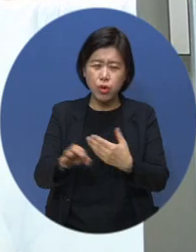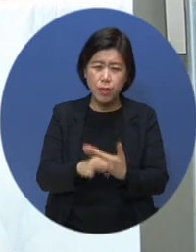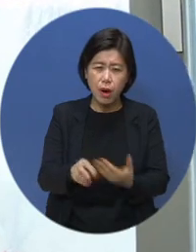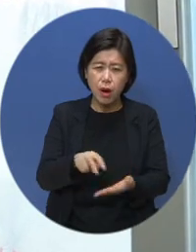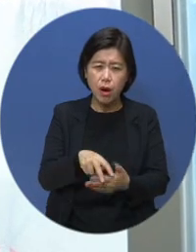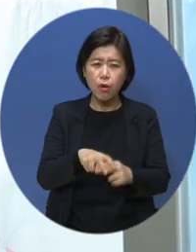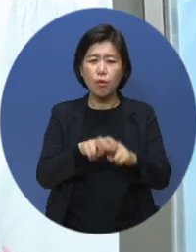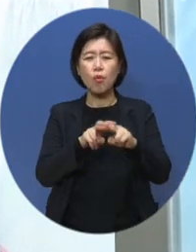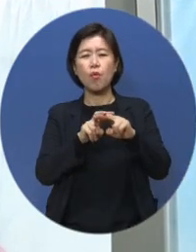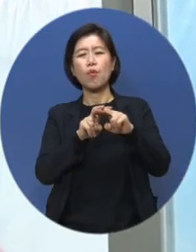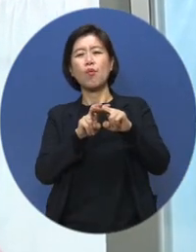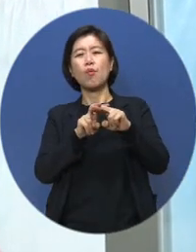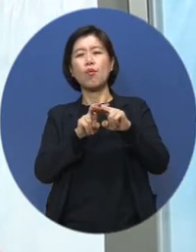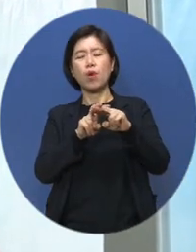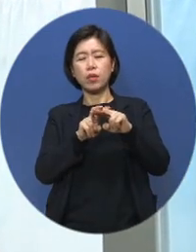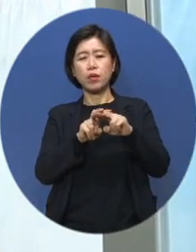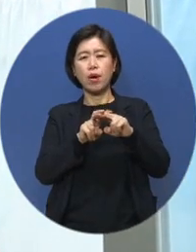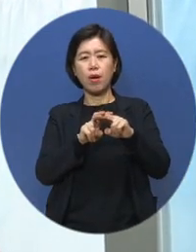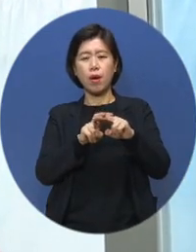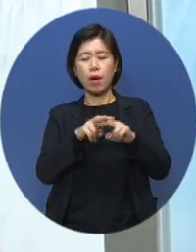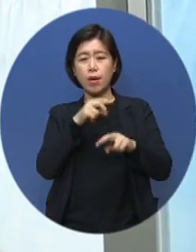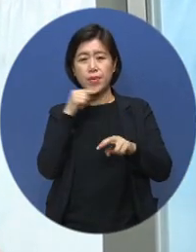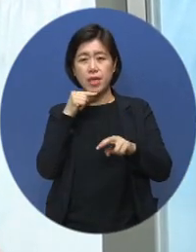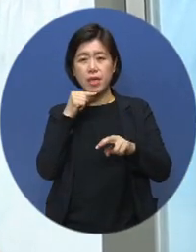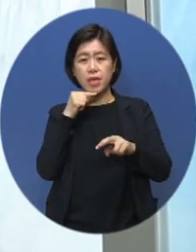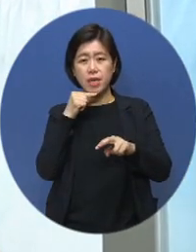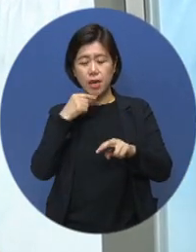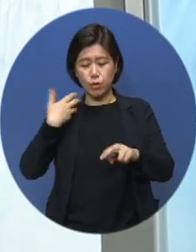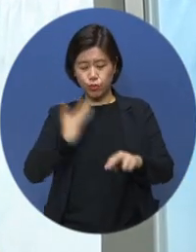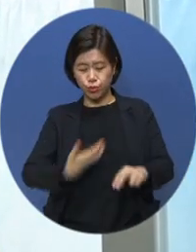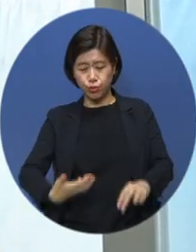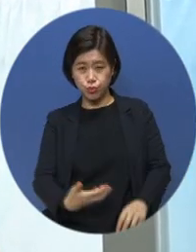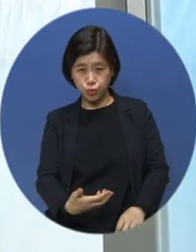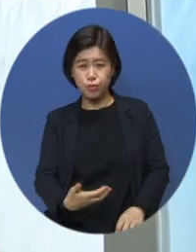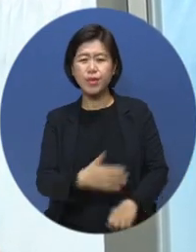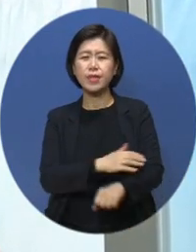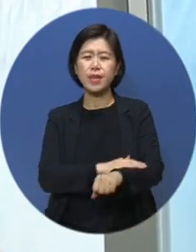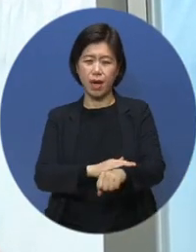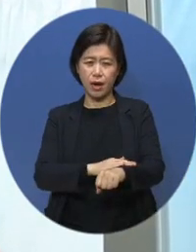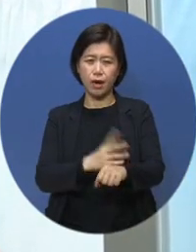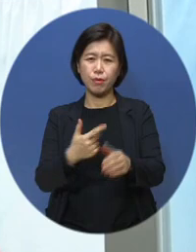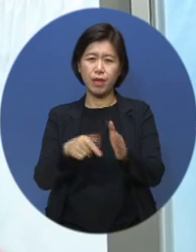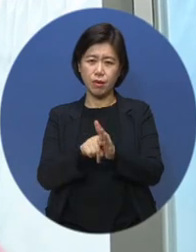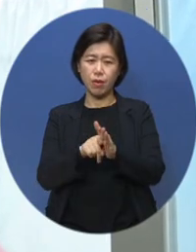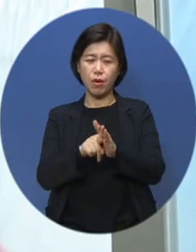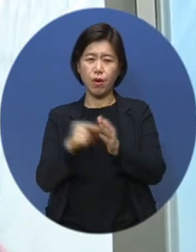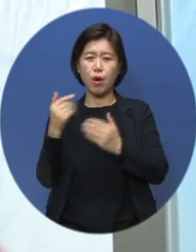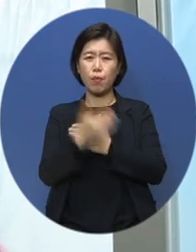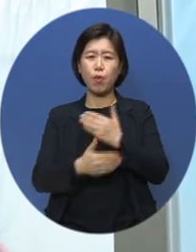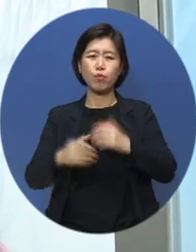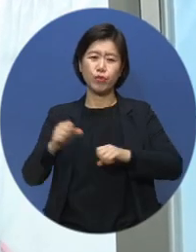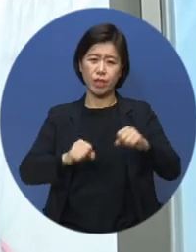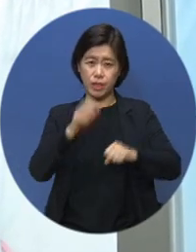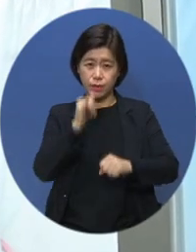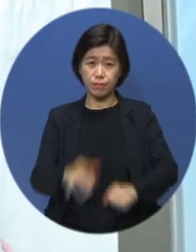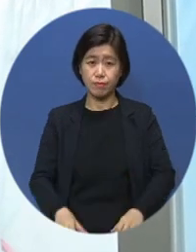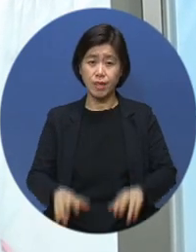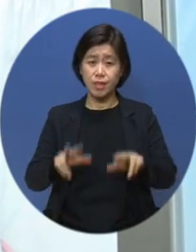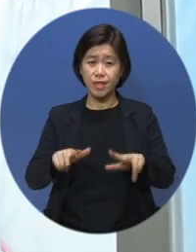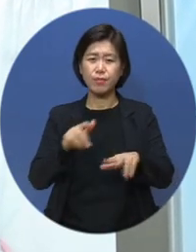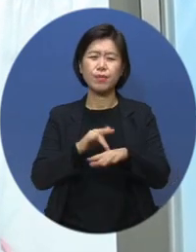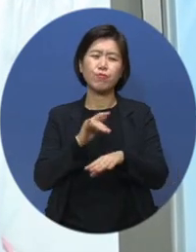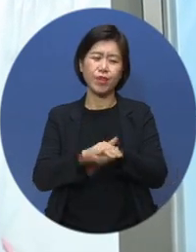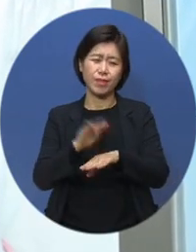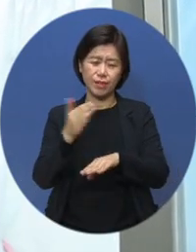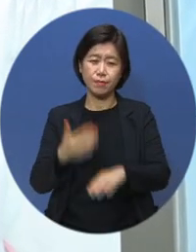두어 가지고 머리에 피가 좀 쏠리게 하는 거죠 짝 봤다가 지금 뭐 스카치 를 1대 못했습니다